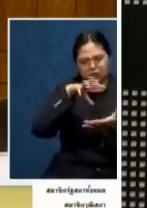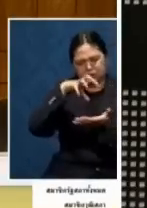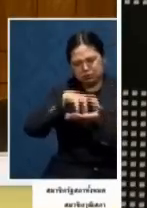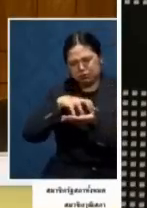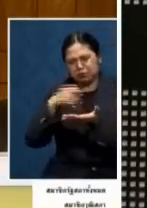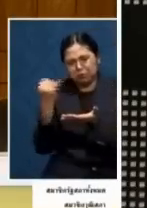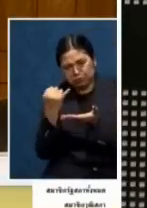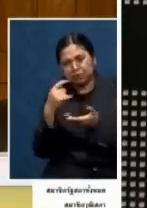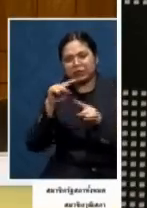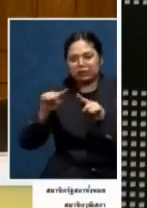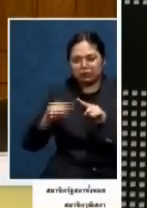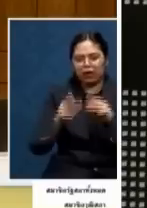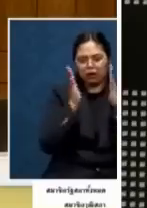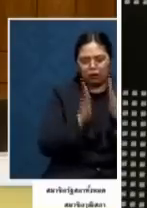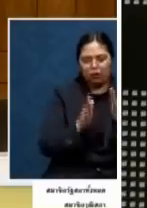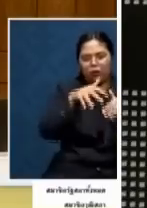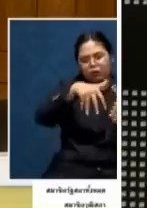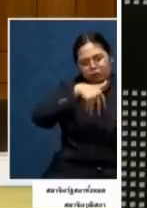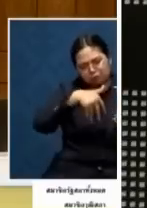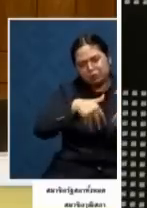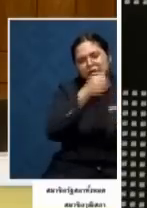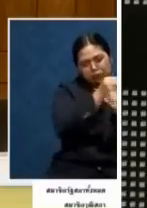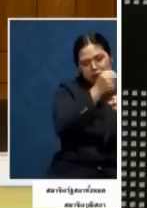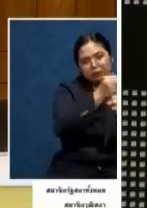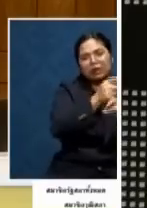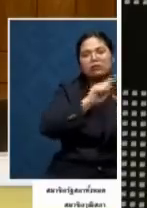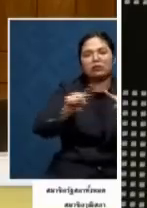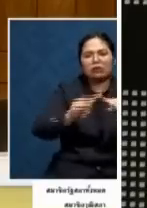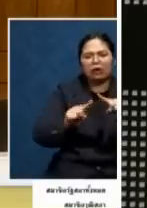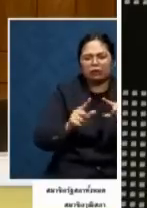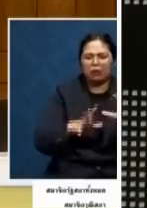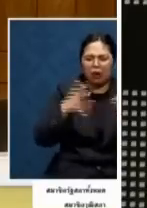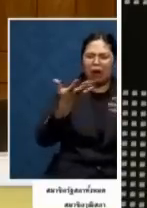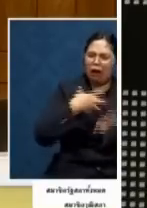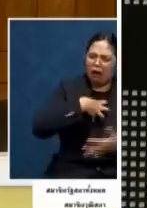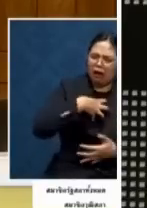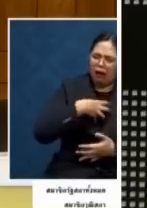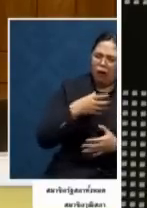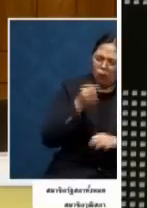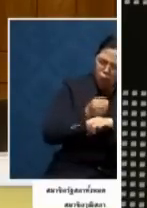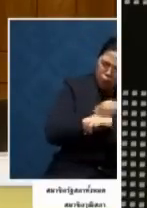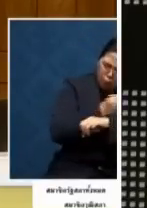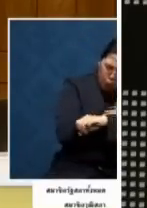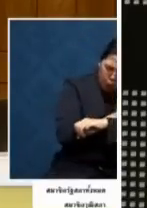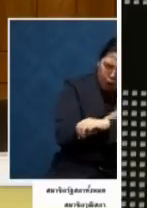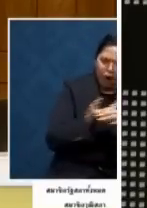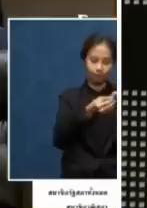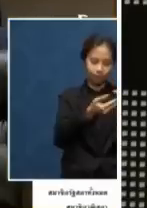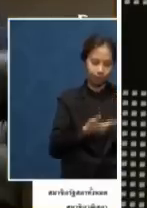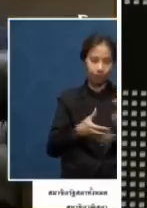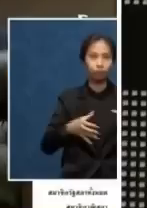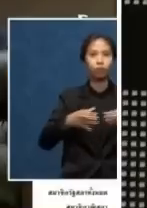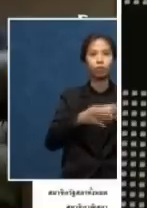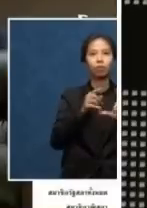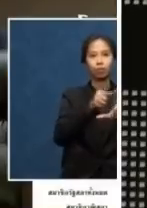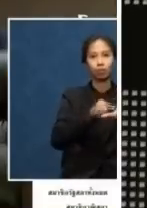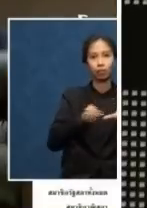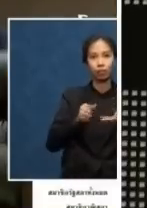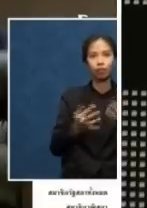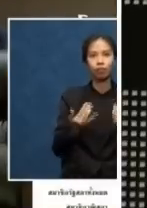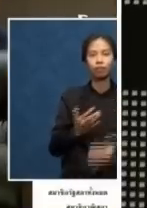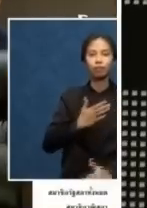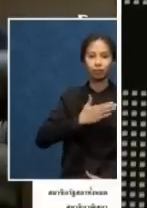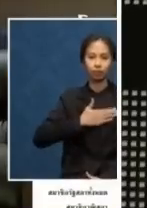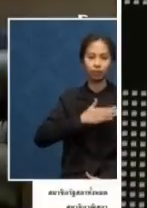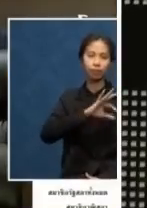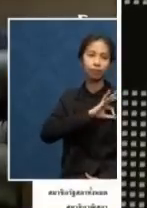เนี่ยที่คุณสิริกัญญารวมนโยบายเพื่อไทยรับปากประชาชนไว้ แต่พอแถลงนโยบายมันไม่ตามสัญญาสิ